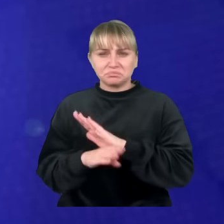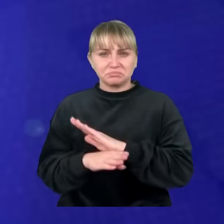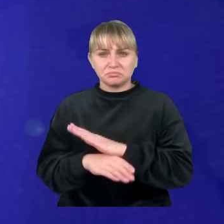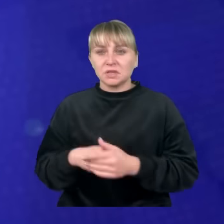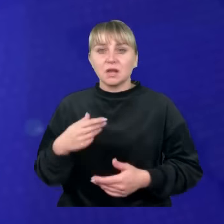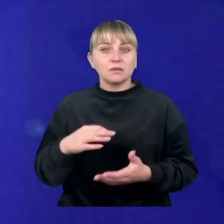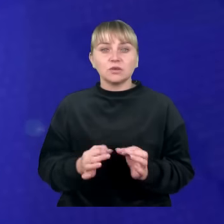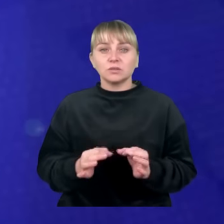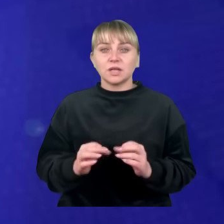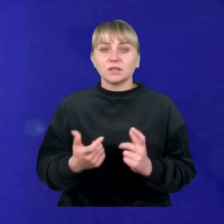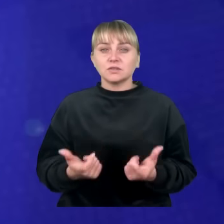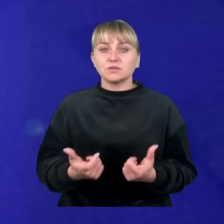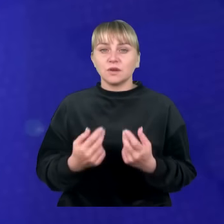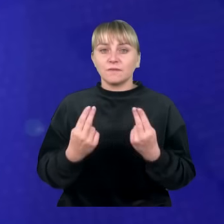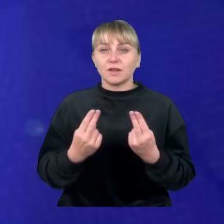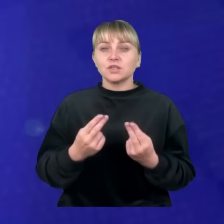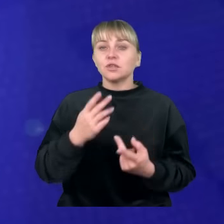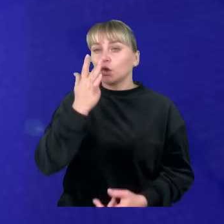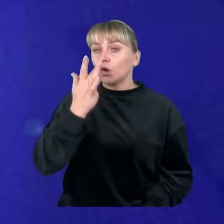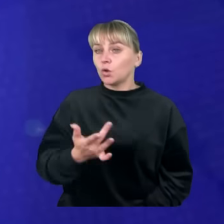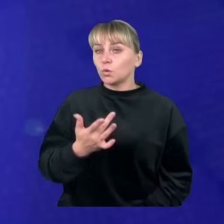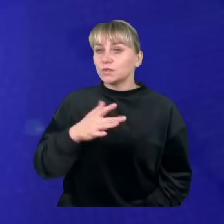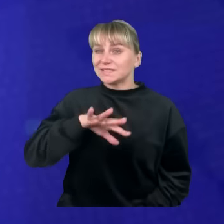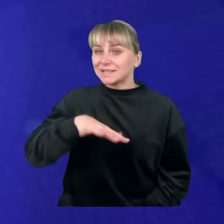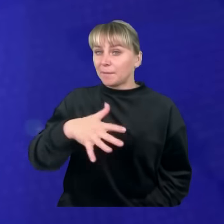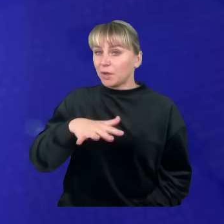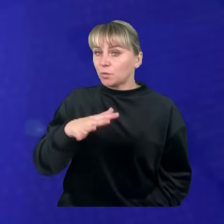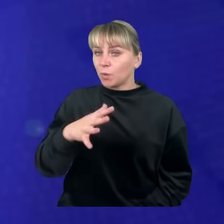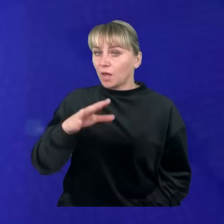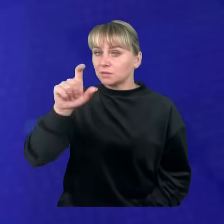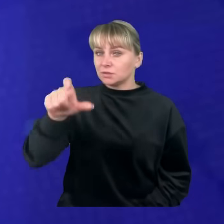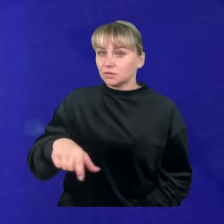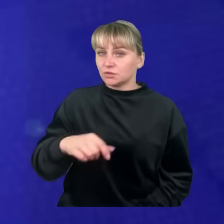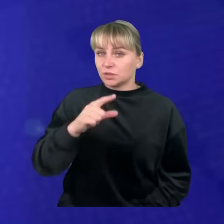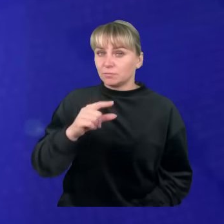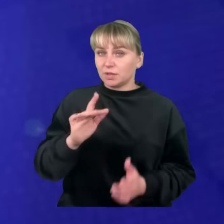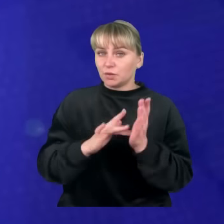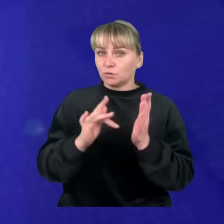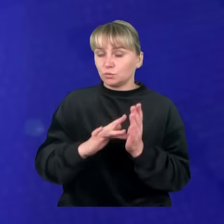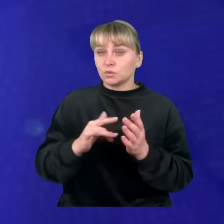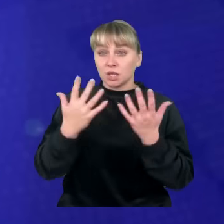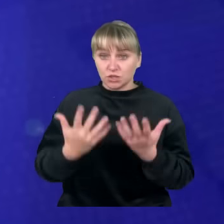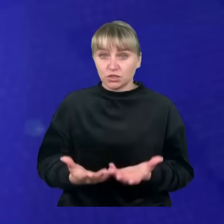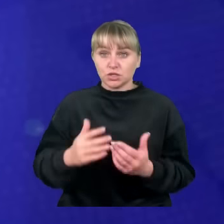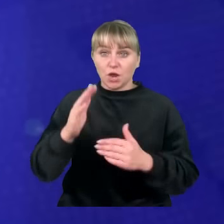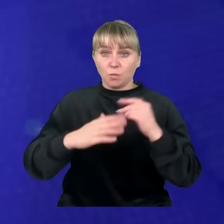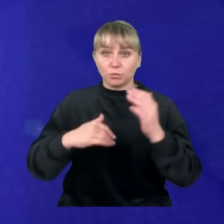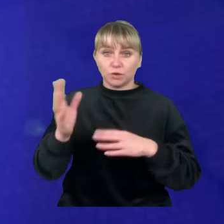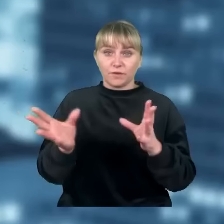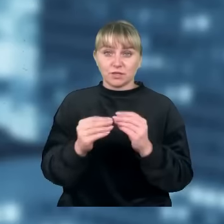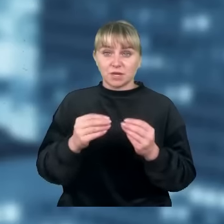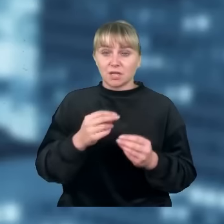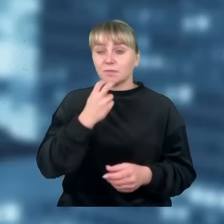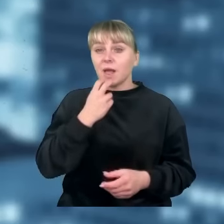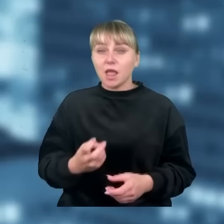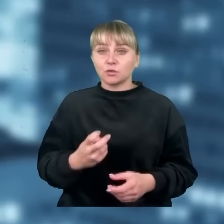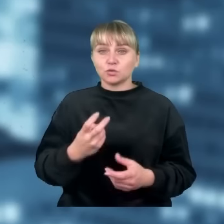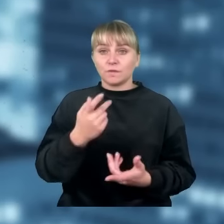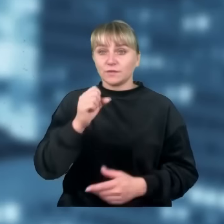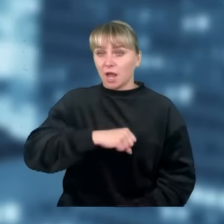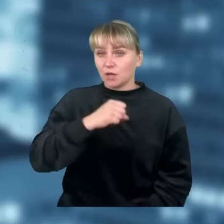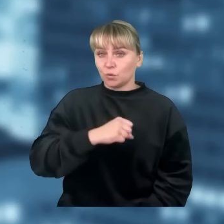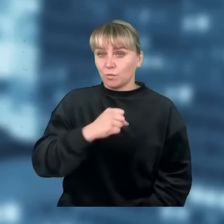Temat numeru to jest ruska manipulacja Tuska. To Donald Tusk chciał współpracować z Rosją przy budowie Bałtyckiej Elektrowni Atomowej w obwodzie